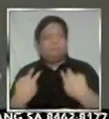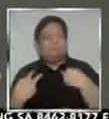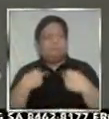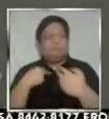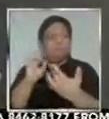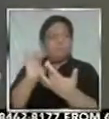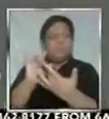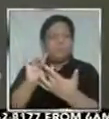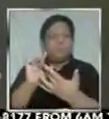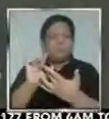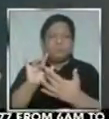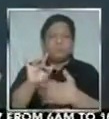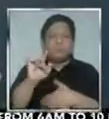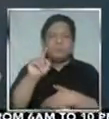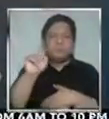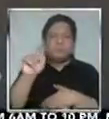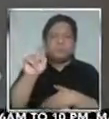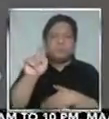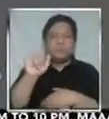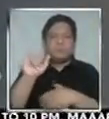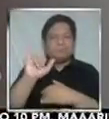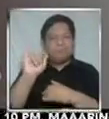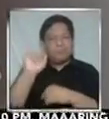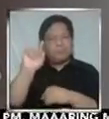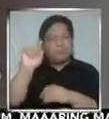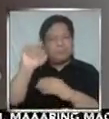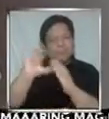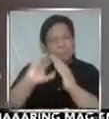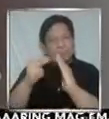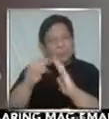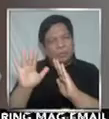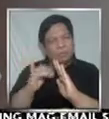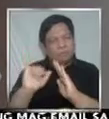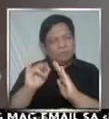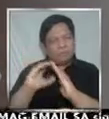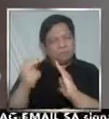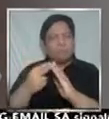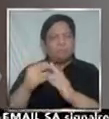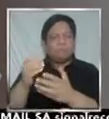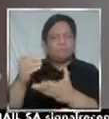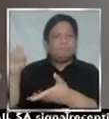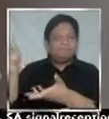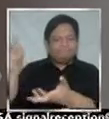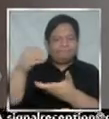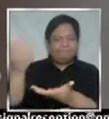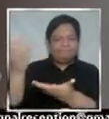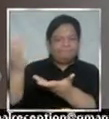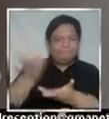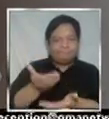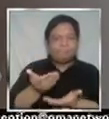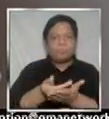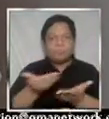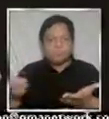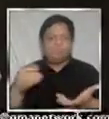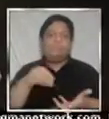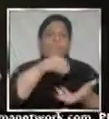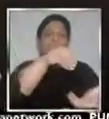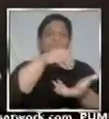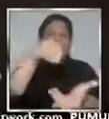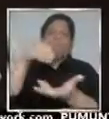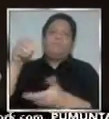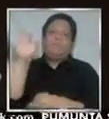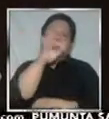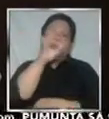yung komune, yung tinatawag na munisipyo. At binigyan kami ng mga goods at naihatid namin sa ating mga kapwa Pilipino na talagang